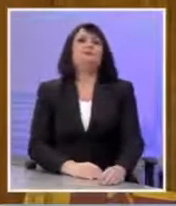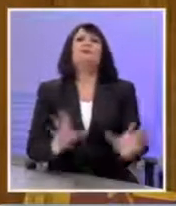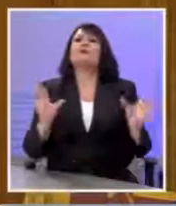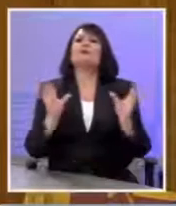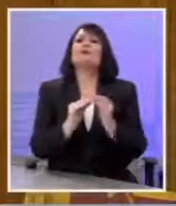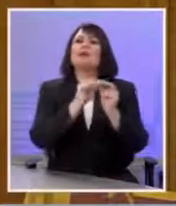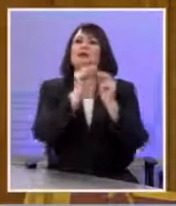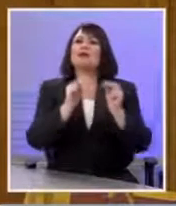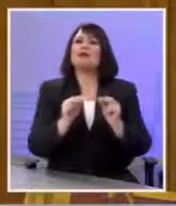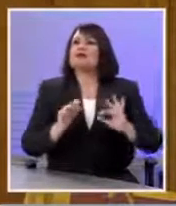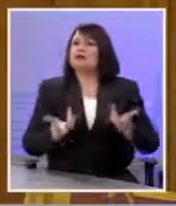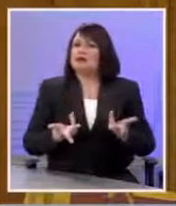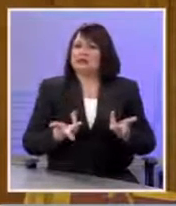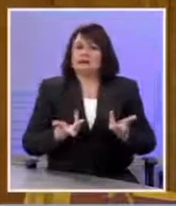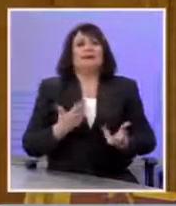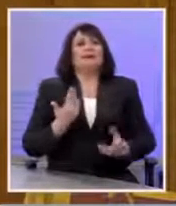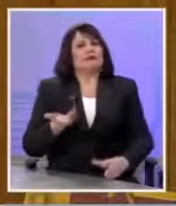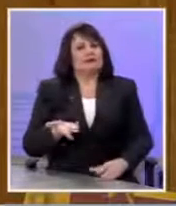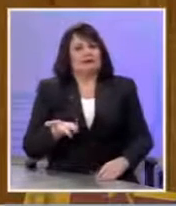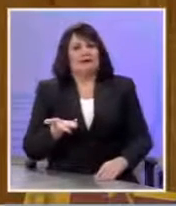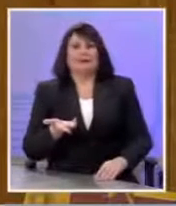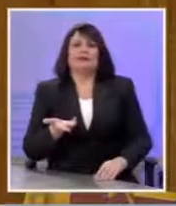είναι ότι